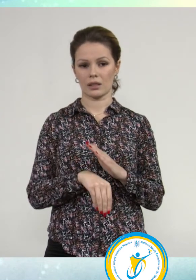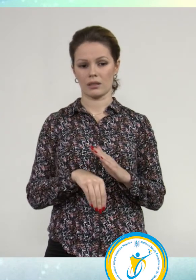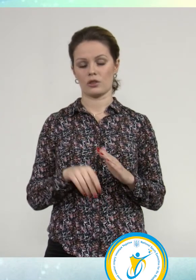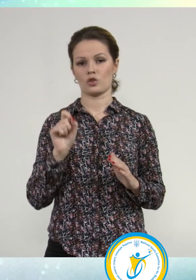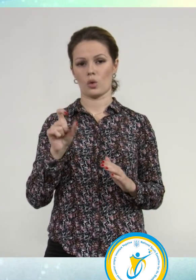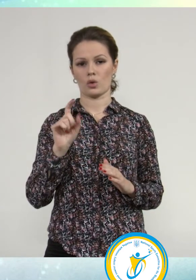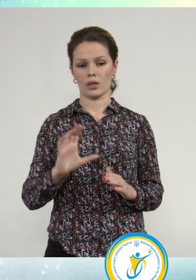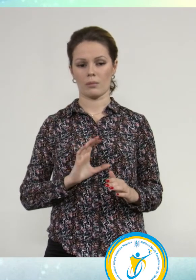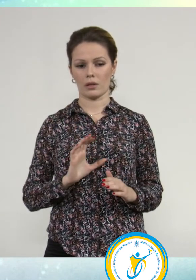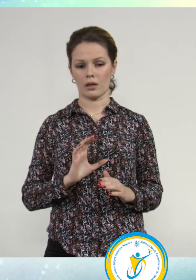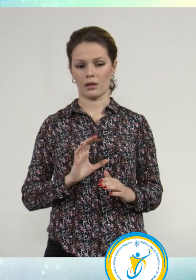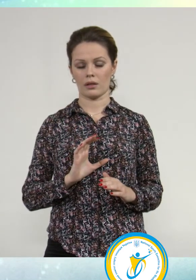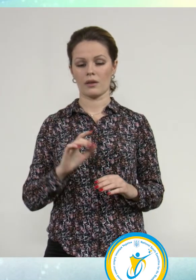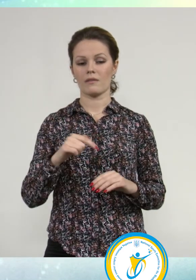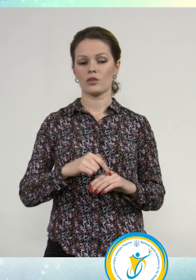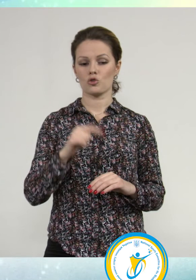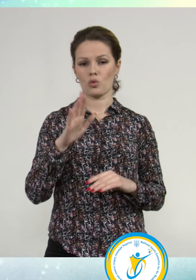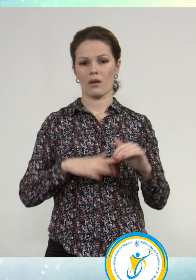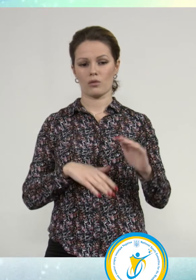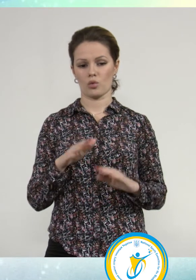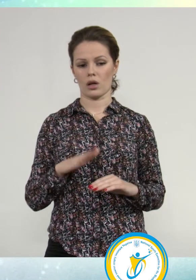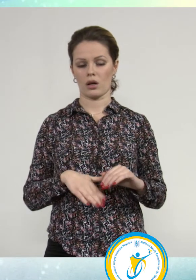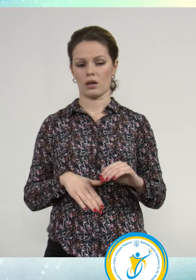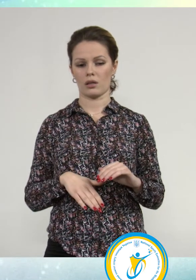медалі. Відчула в руках.